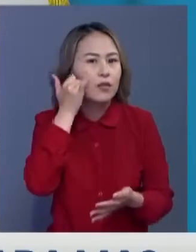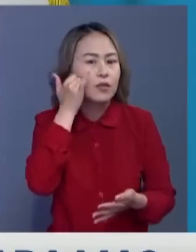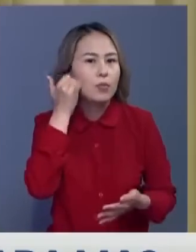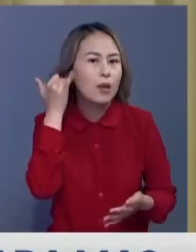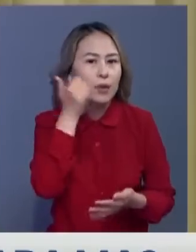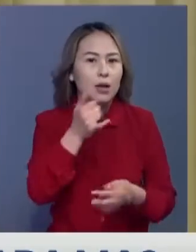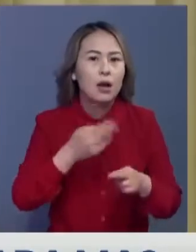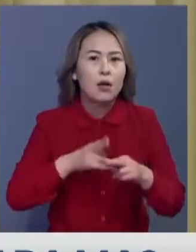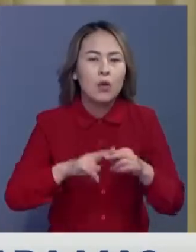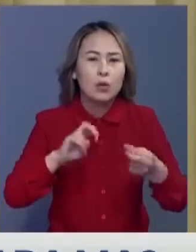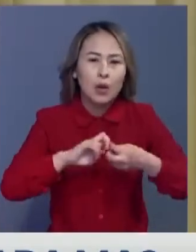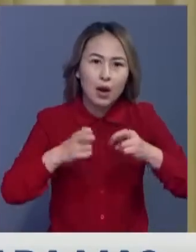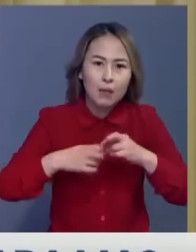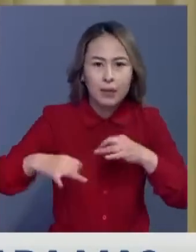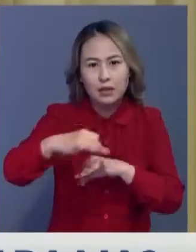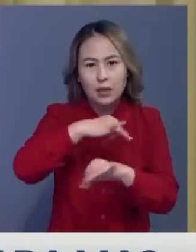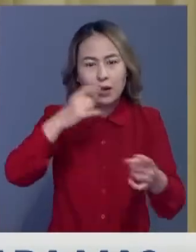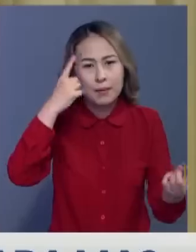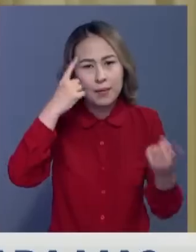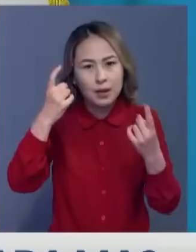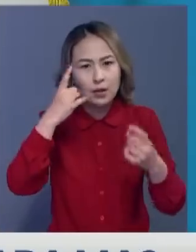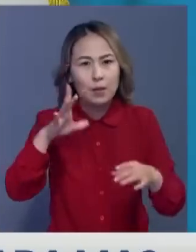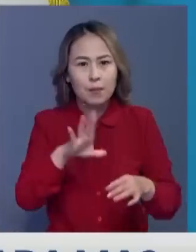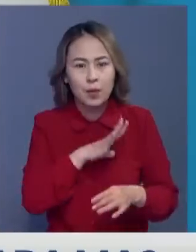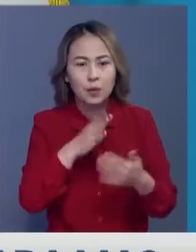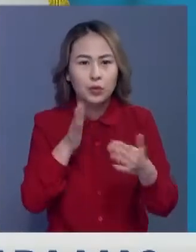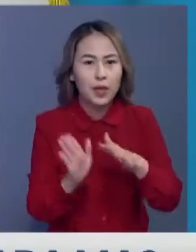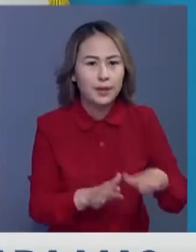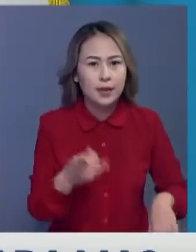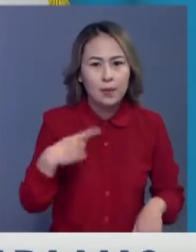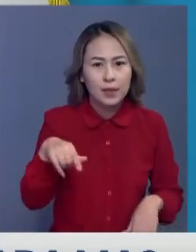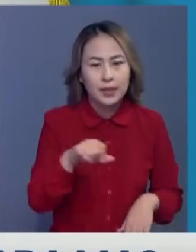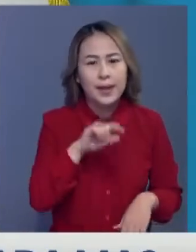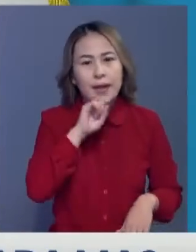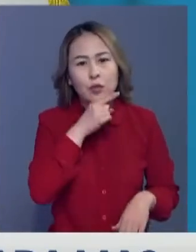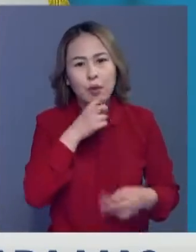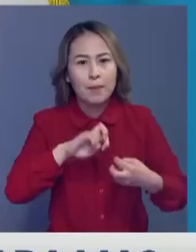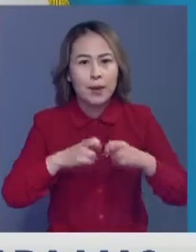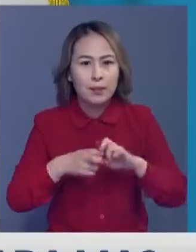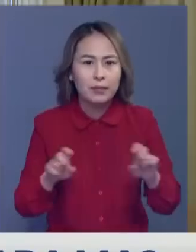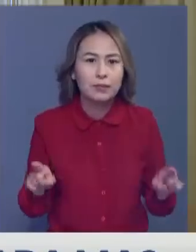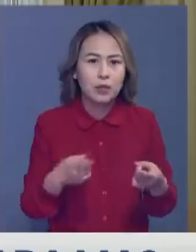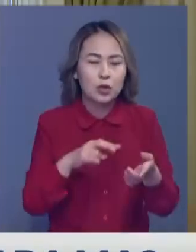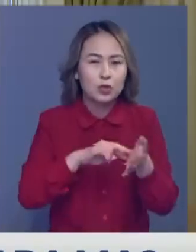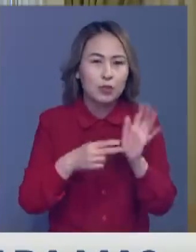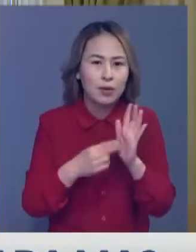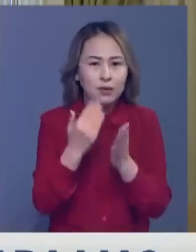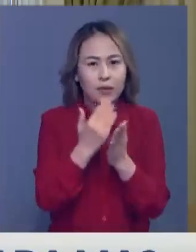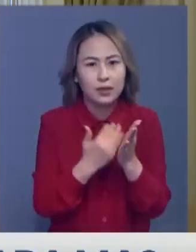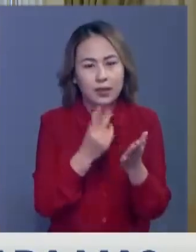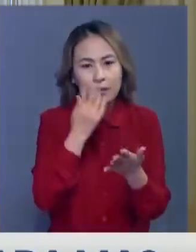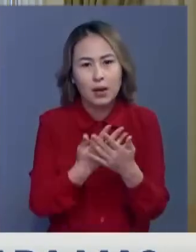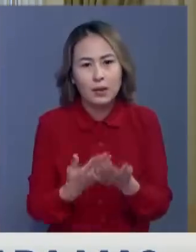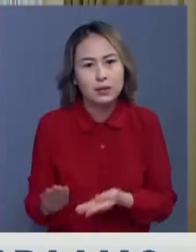телефон соғып, аймақтағы ахуалдан хабардар болып отырған. Ал өткен аптада экономиканы тығырықтан шығарудың жолдарын ұсынды.